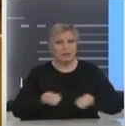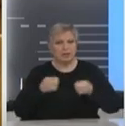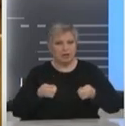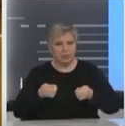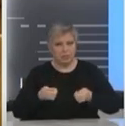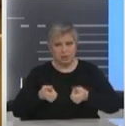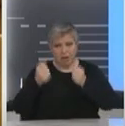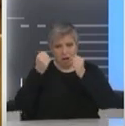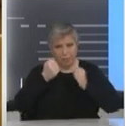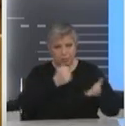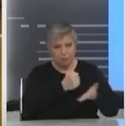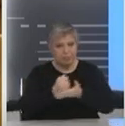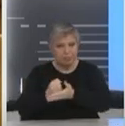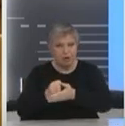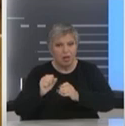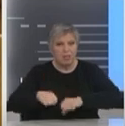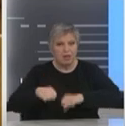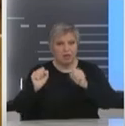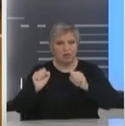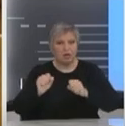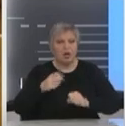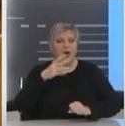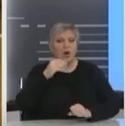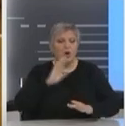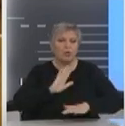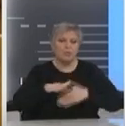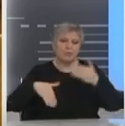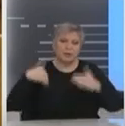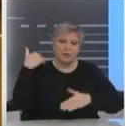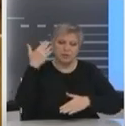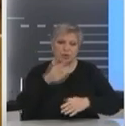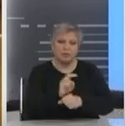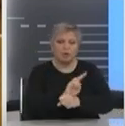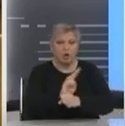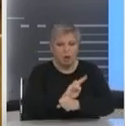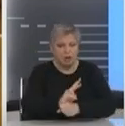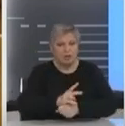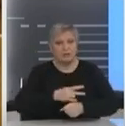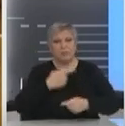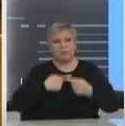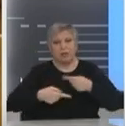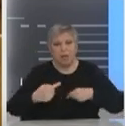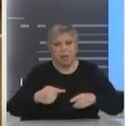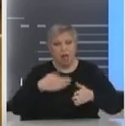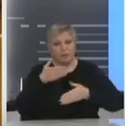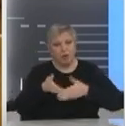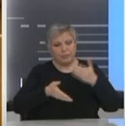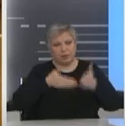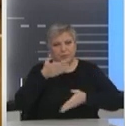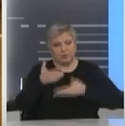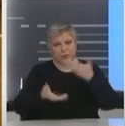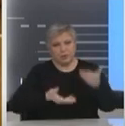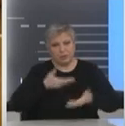επίπονα γραφειοκρατικά εμπόδια παρακάμπτονται. Αυτά λοιπόν τα οποία εσείς τόσα χρόνια δεν